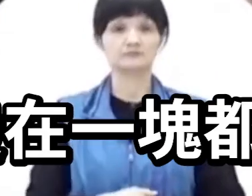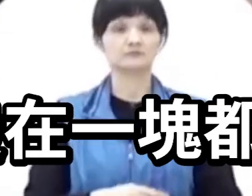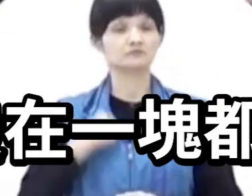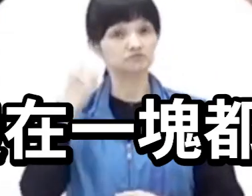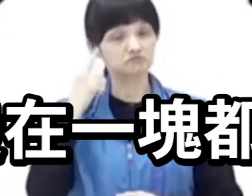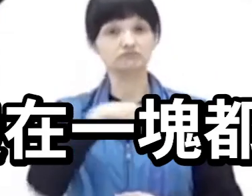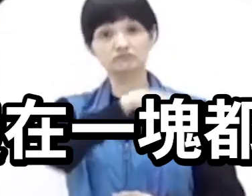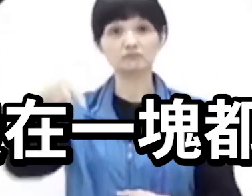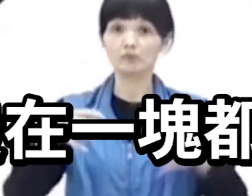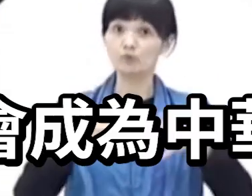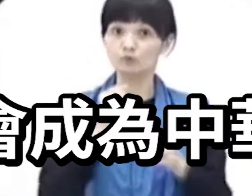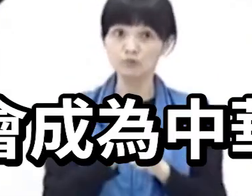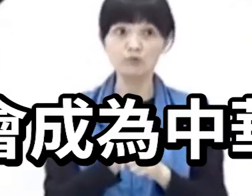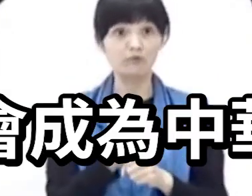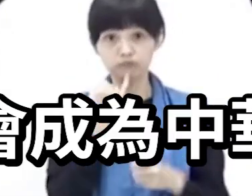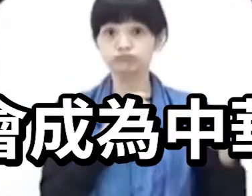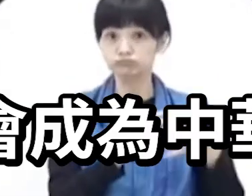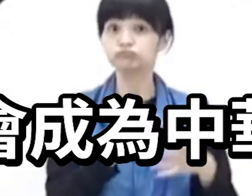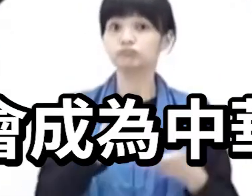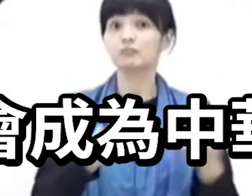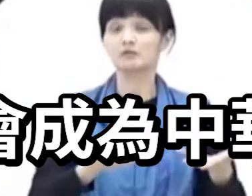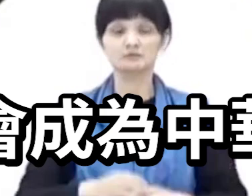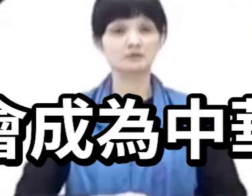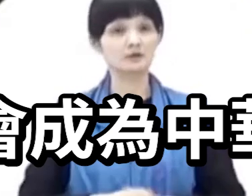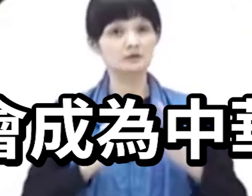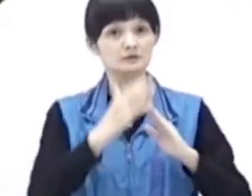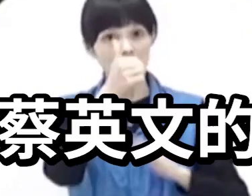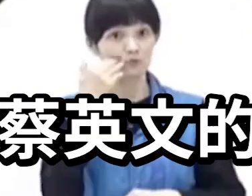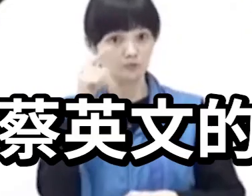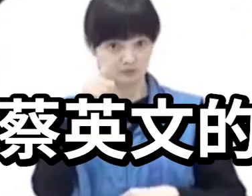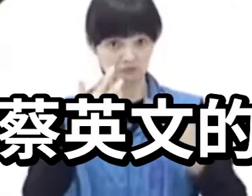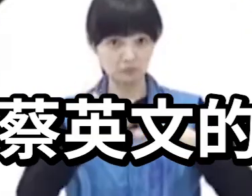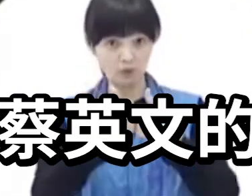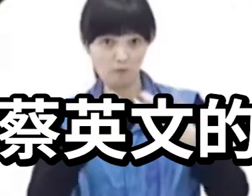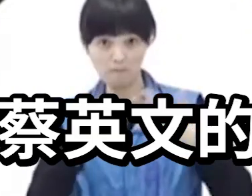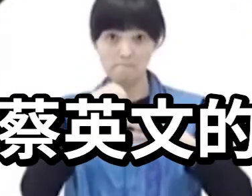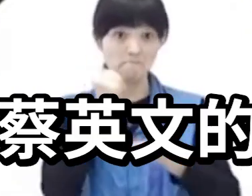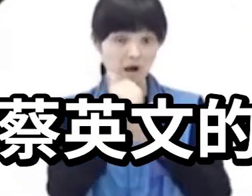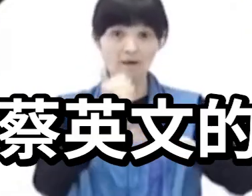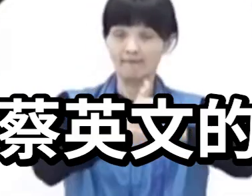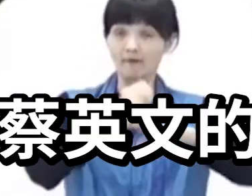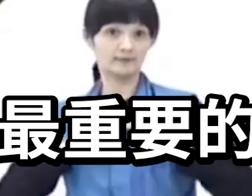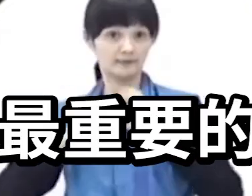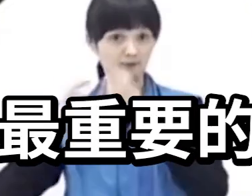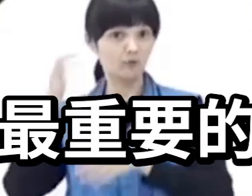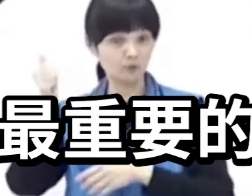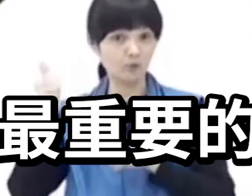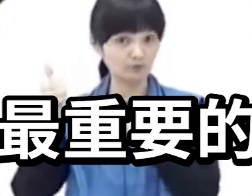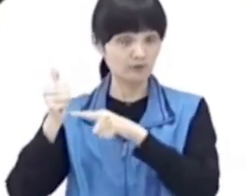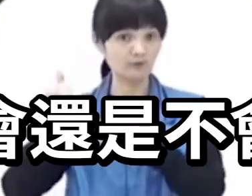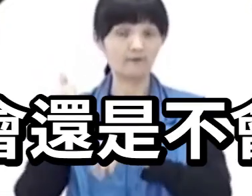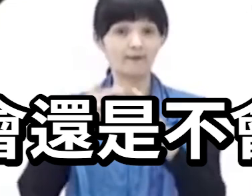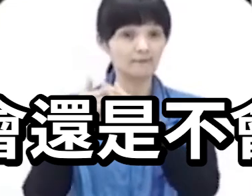走在一块都是好事。 若你有机会成为中华民国领导人，你会不会延续蔡英文的亲美外交路线？ 最重要